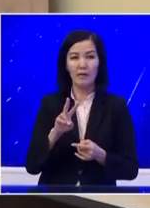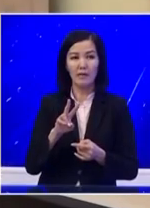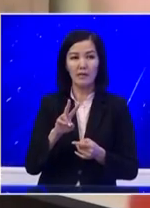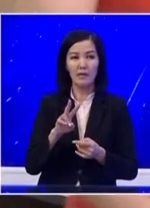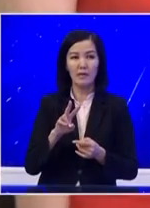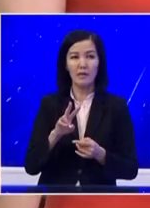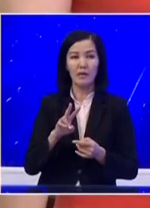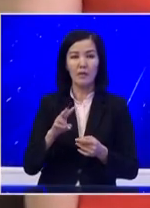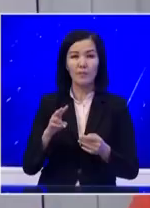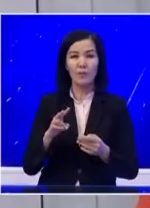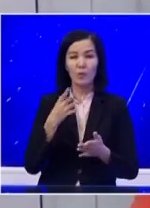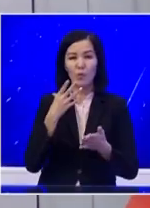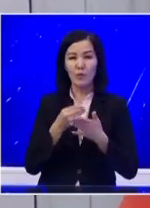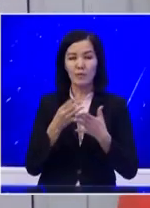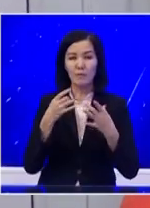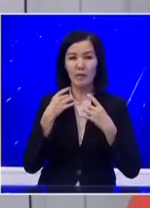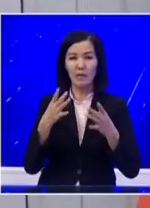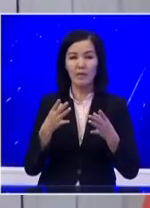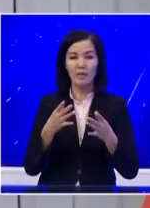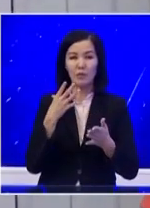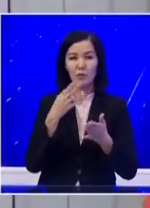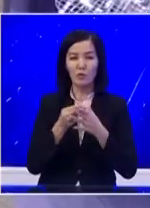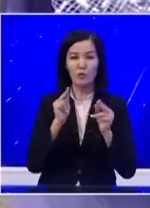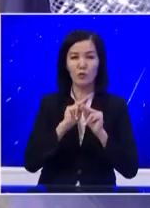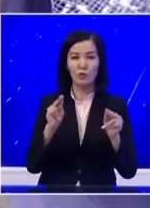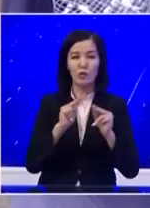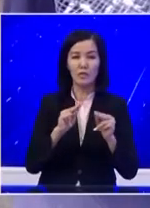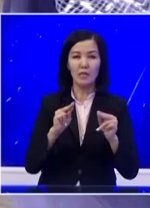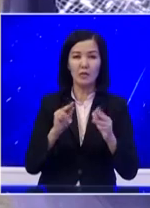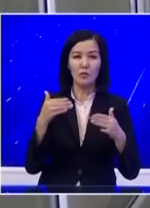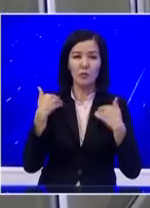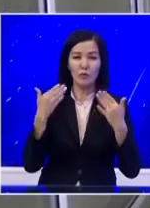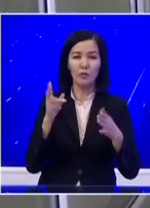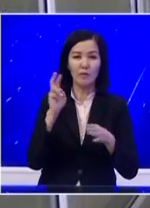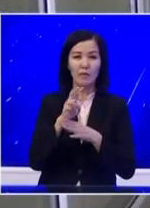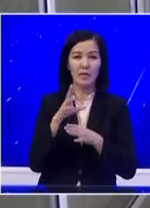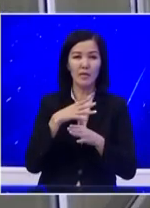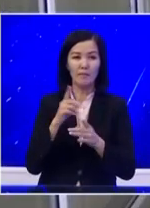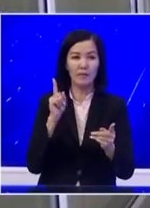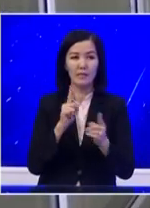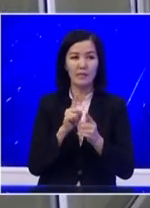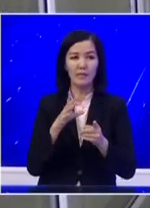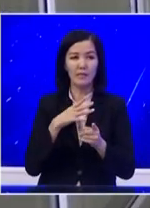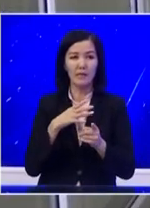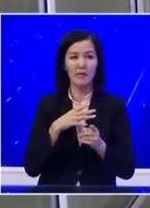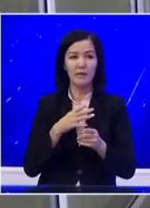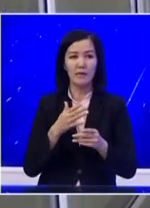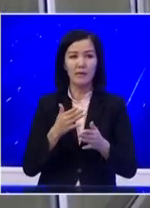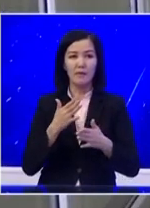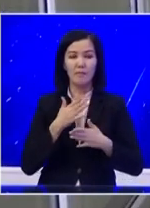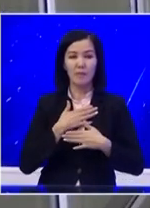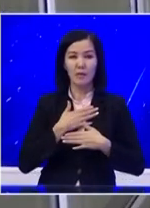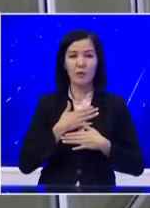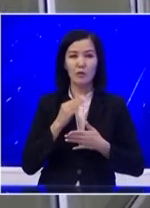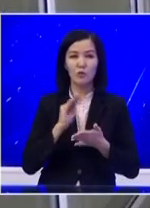де, бақ өкілдерінің мерекесіне орай тәлімгерін арнайы құттықтап келген. Қазір енді бүгінгі таңда менің журналист болып қалыптасуыма